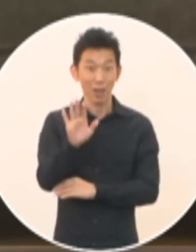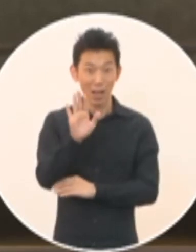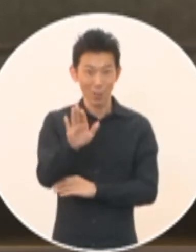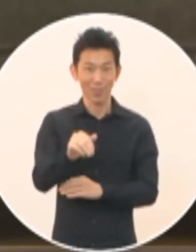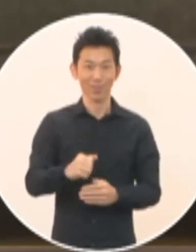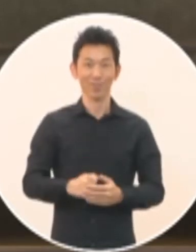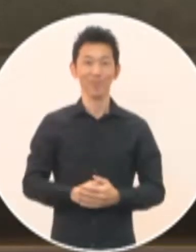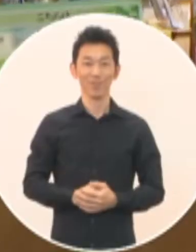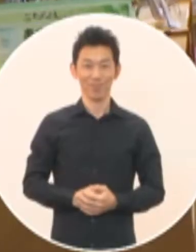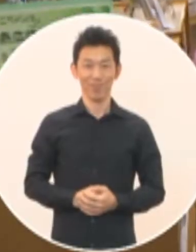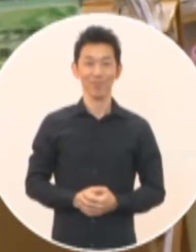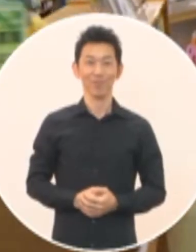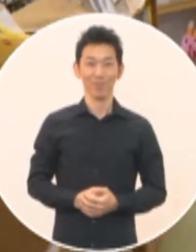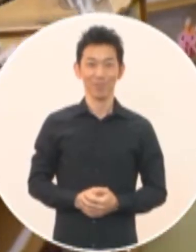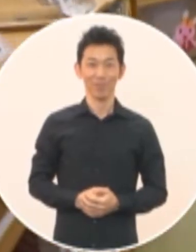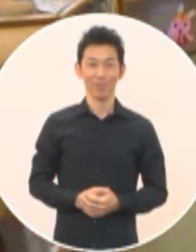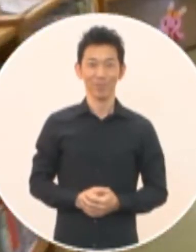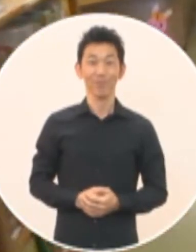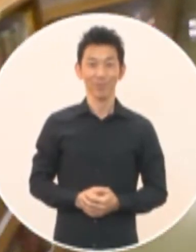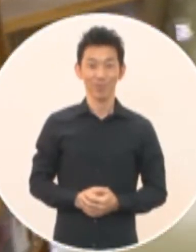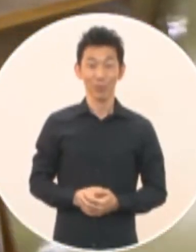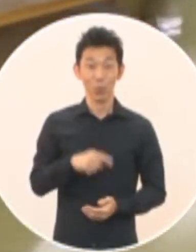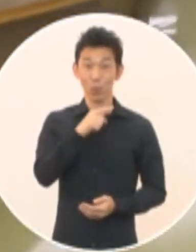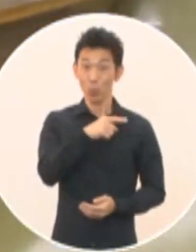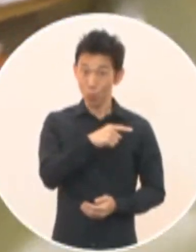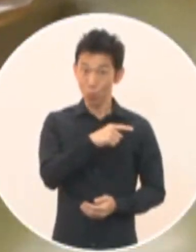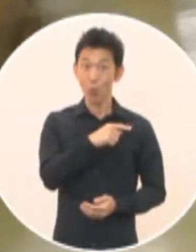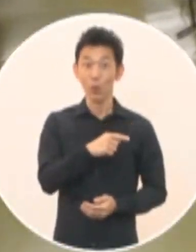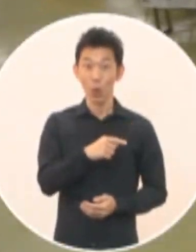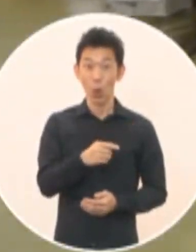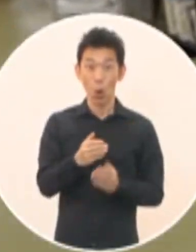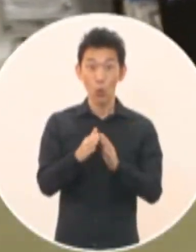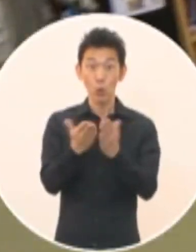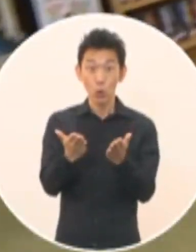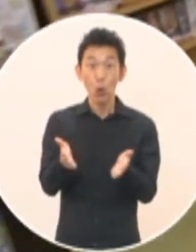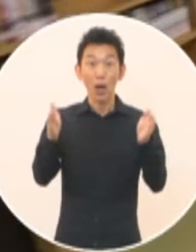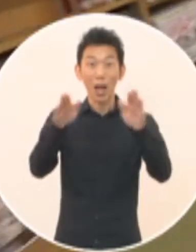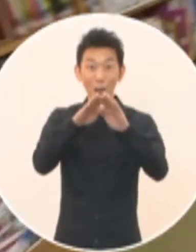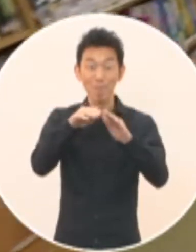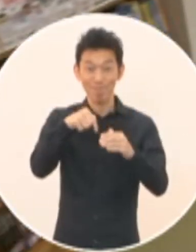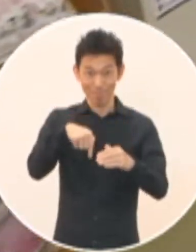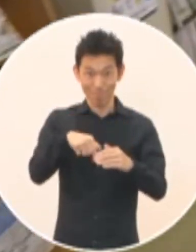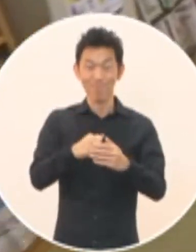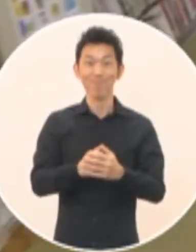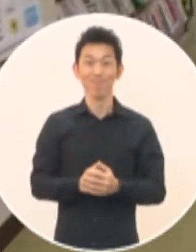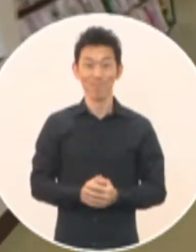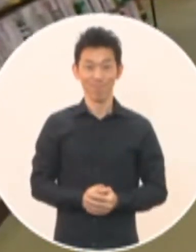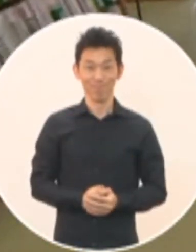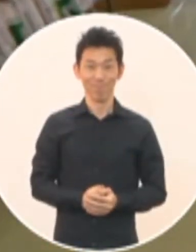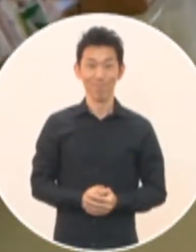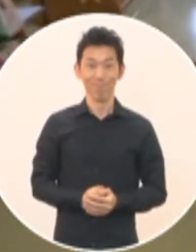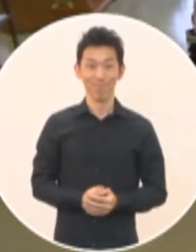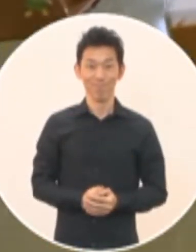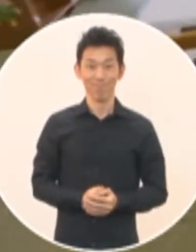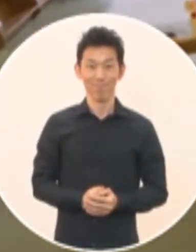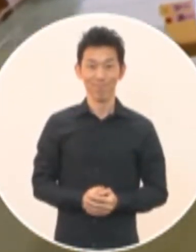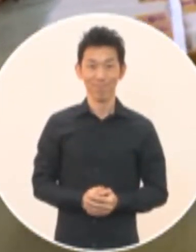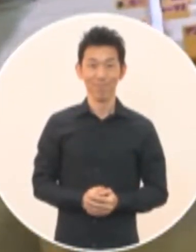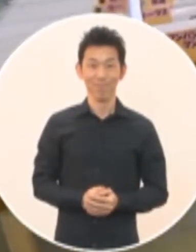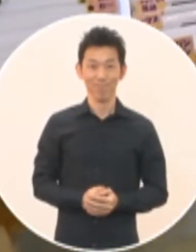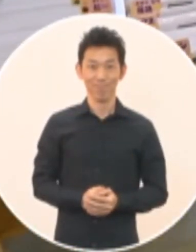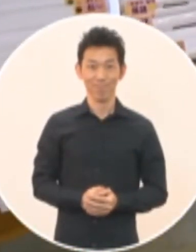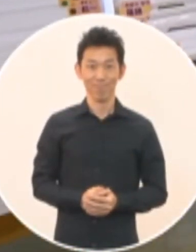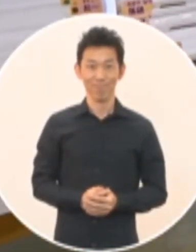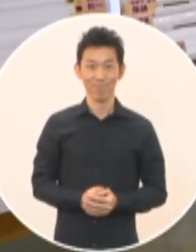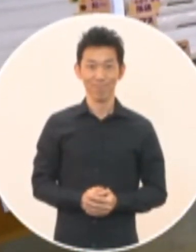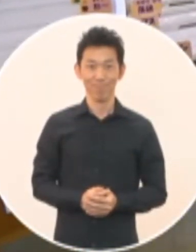。 お兄ちゃんの赤ちゃん社長を追い出して自分が社長になったのです。赤ち